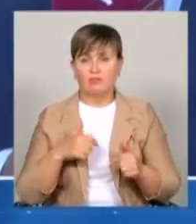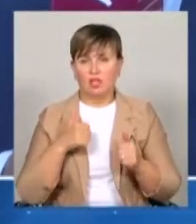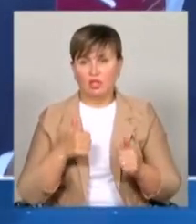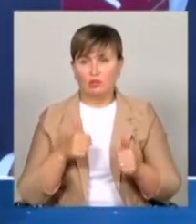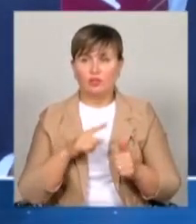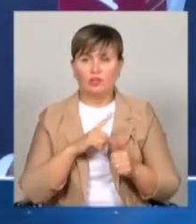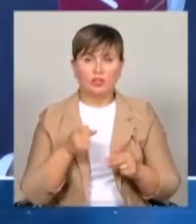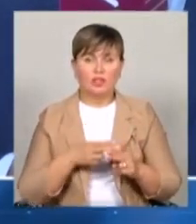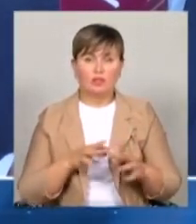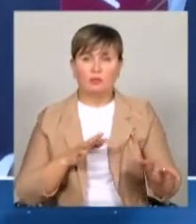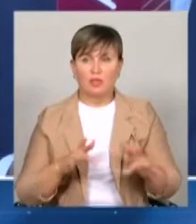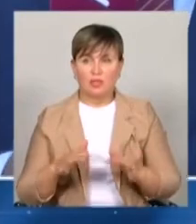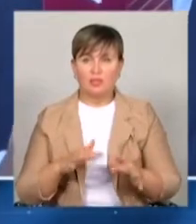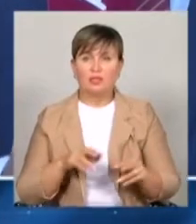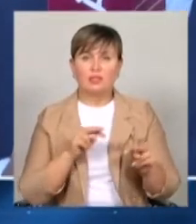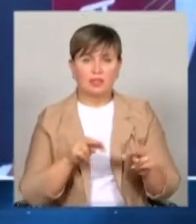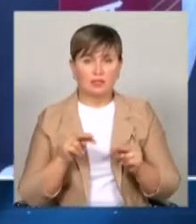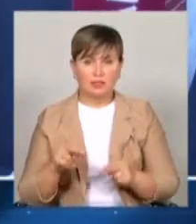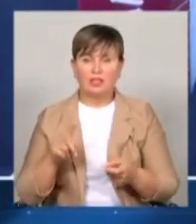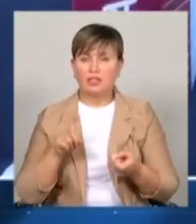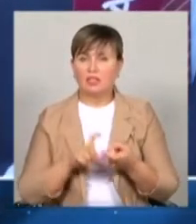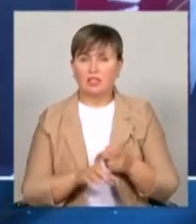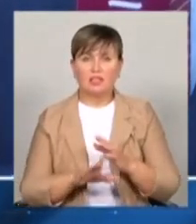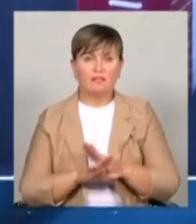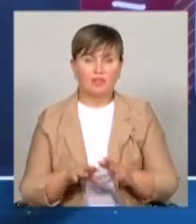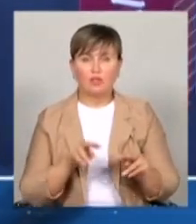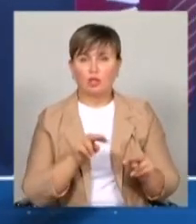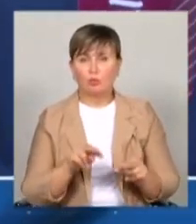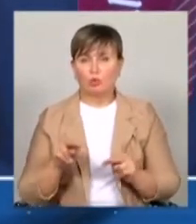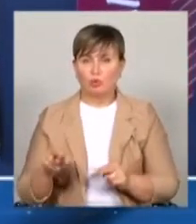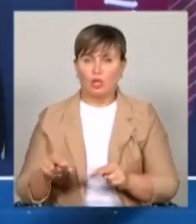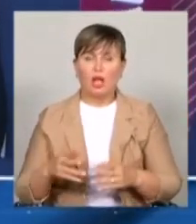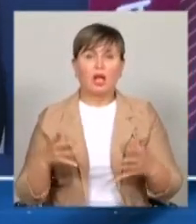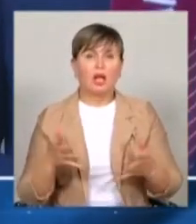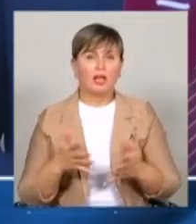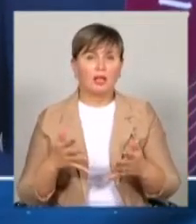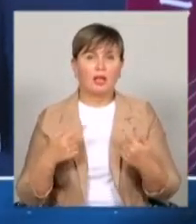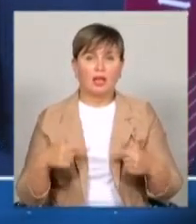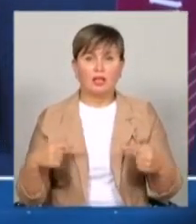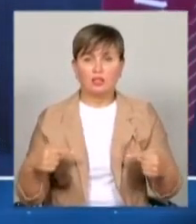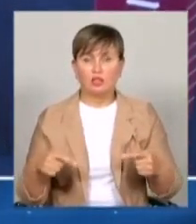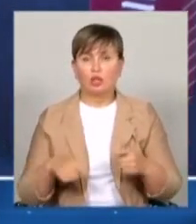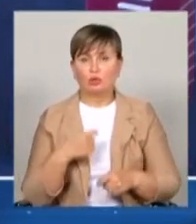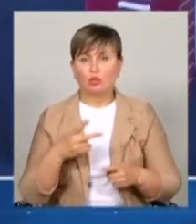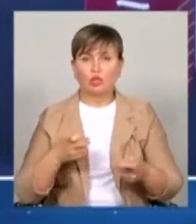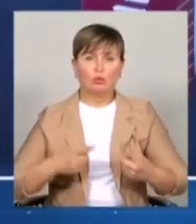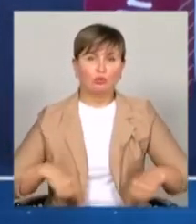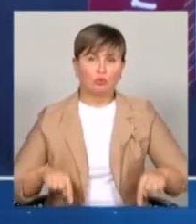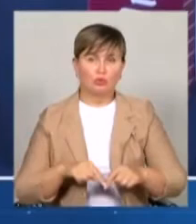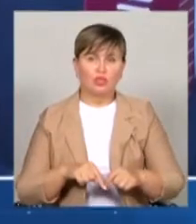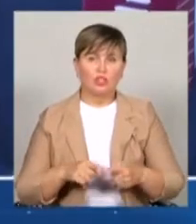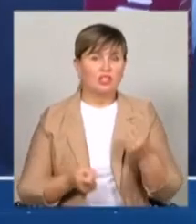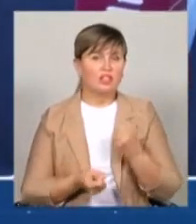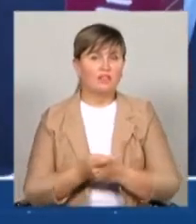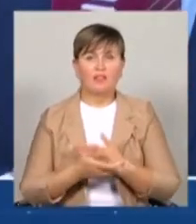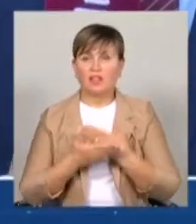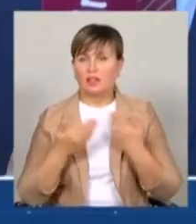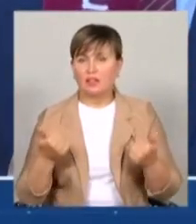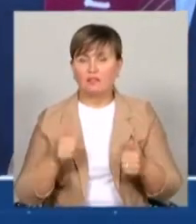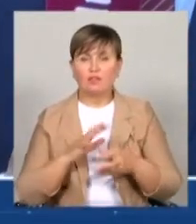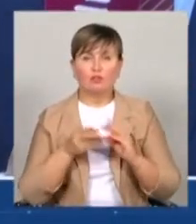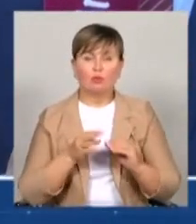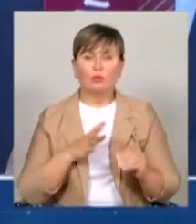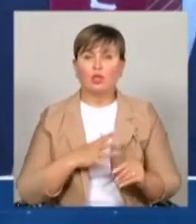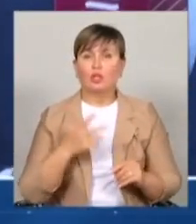электоральным процессом следили независимые наблюдатели. Каких-либо нарушений на участке они не выявили. Всего их было